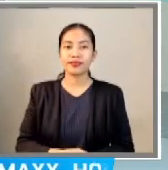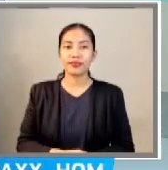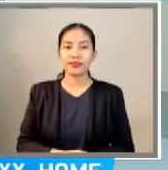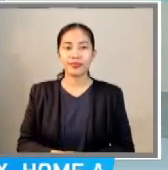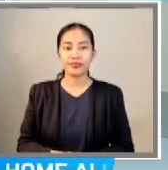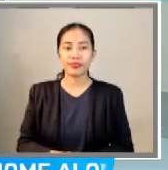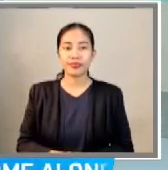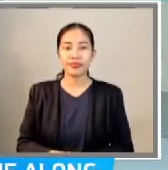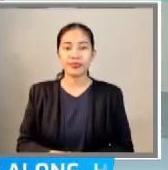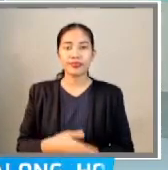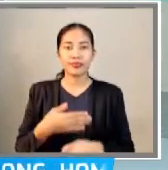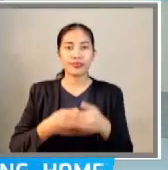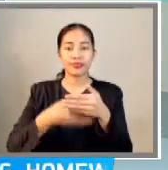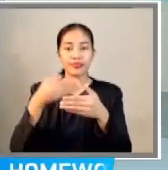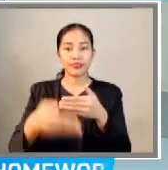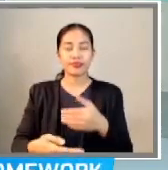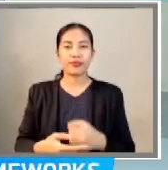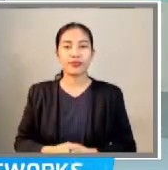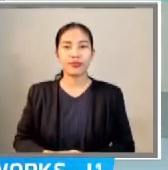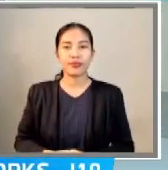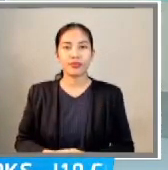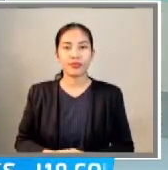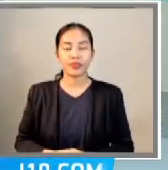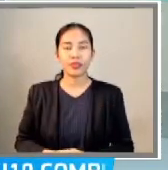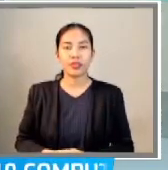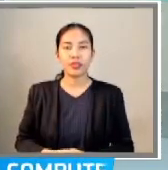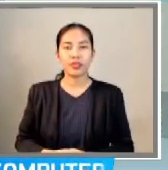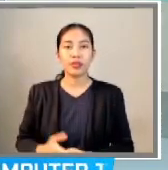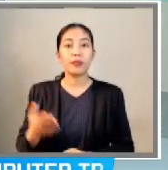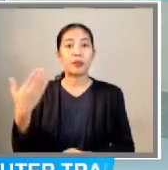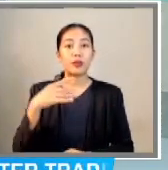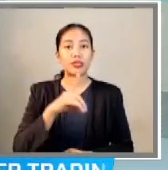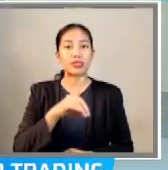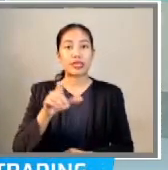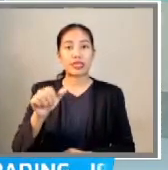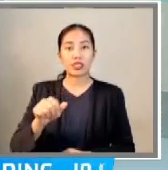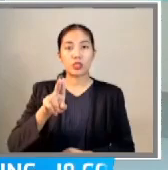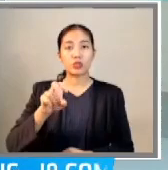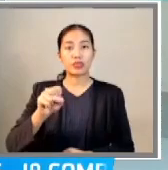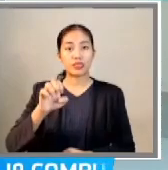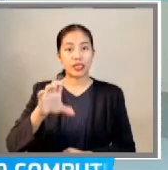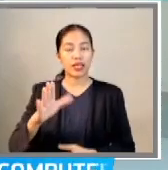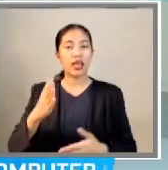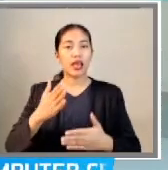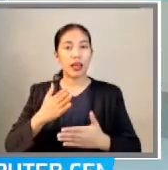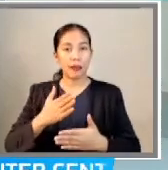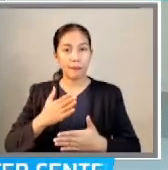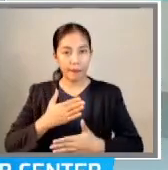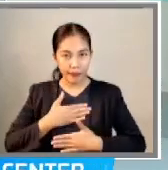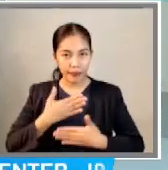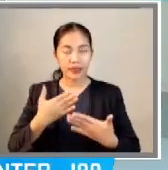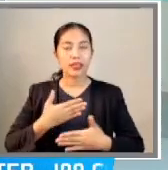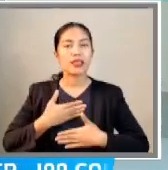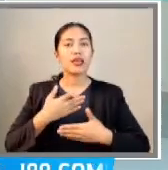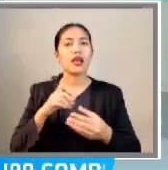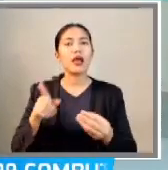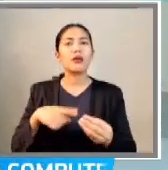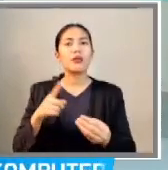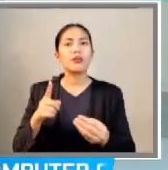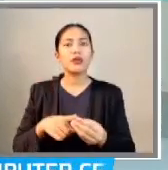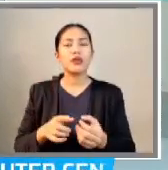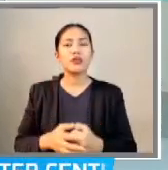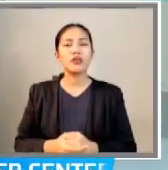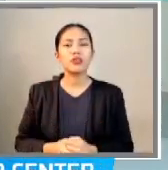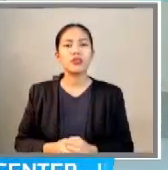Samantala, ikinatuwa po ni dating Agriculture Undersecretary Leocadio Sebastian ang pag-absuelto ng palasyo sa kanya at sa iba